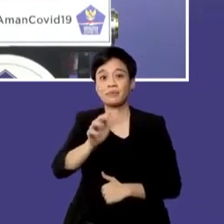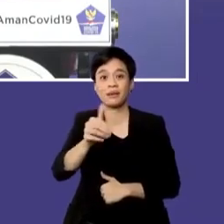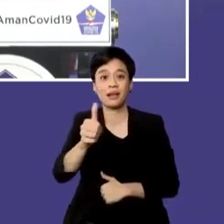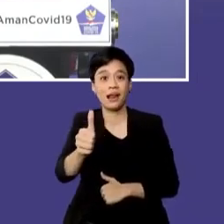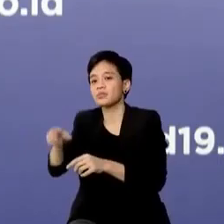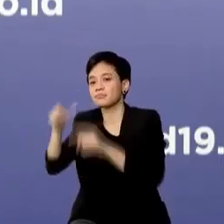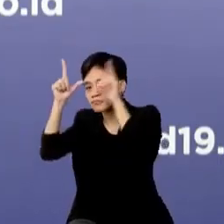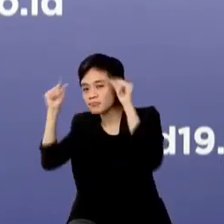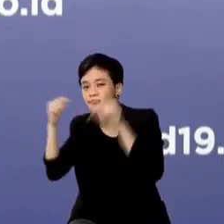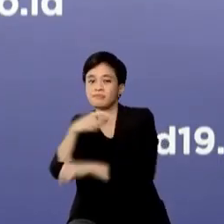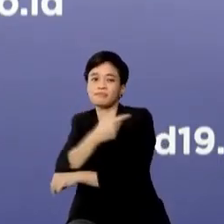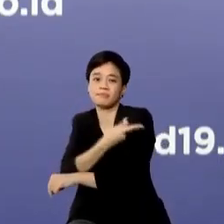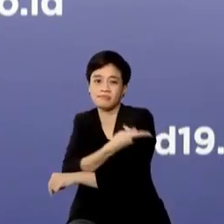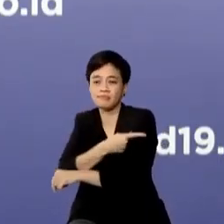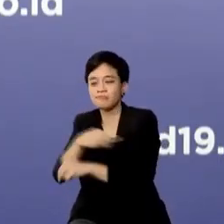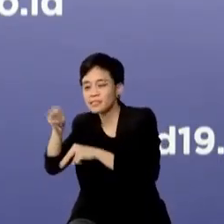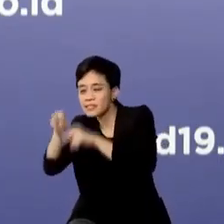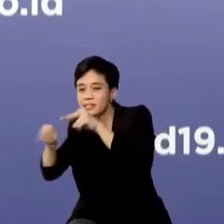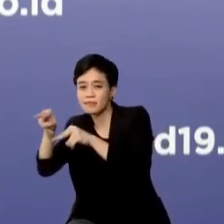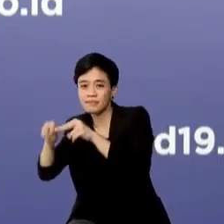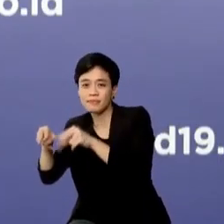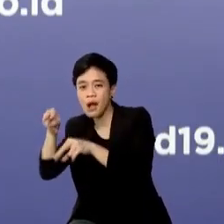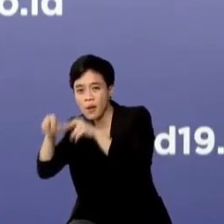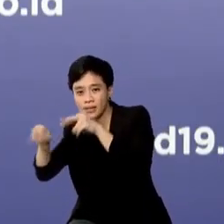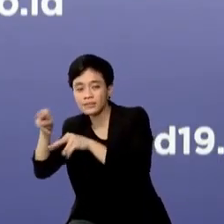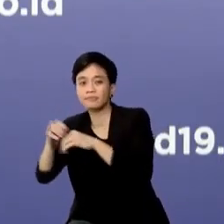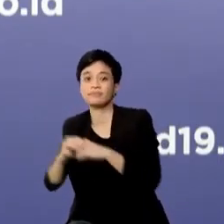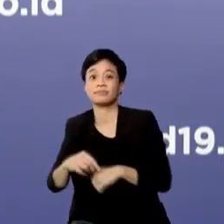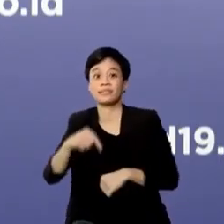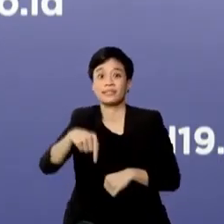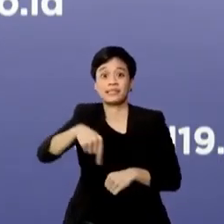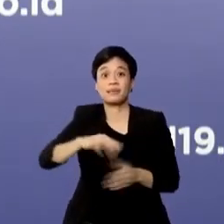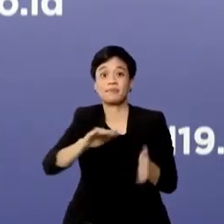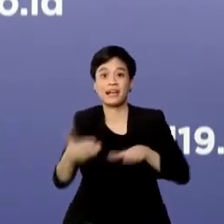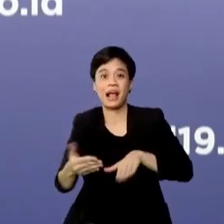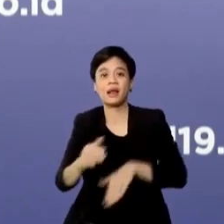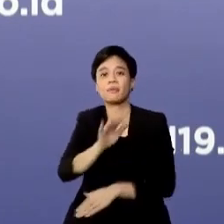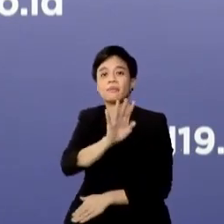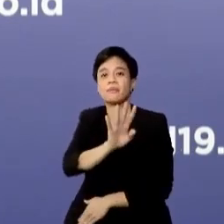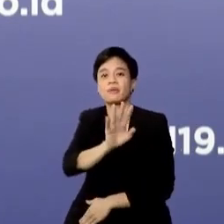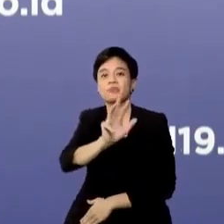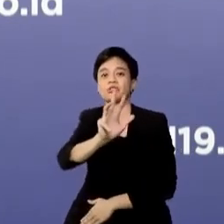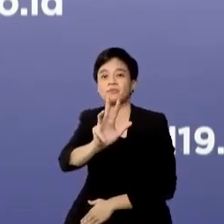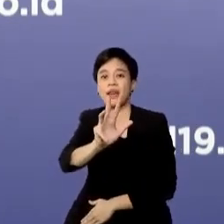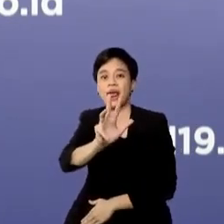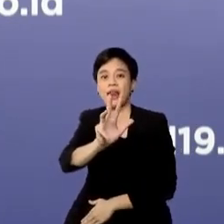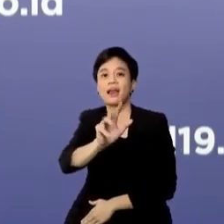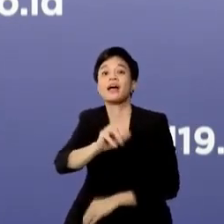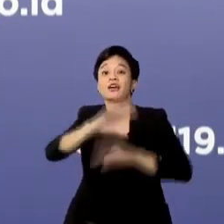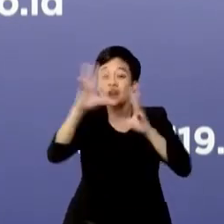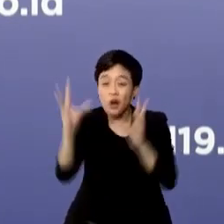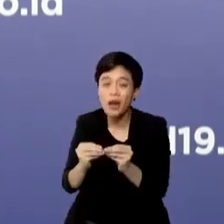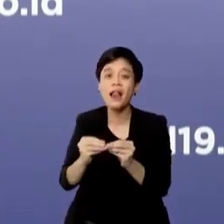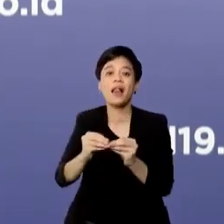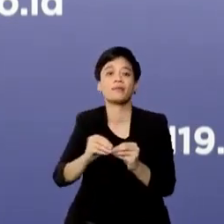27.568 orang. Kasus meninggal hari ini berjumlah 49 orang, sehingga totalnya menjadi